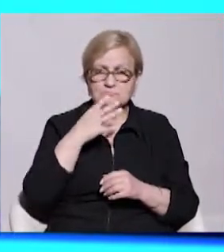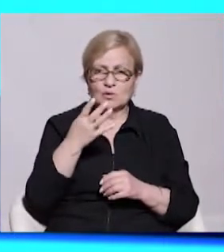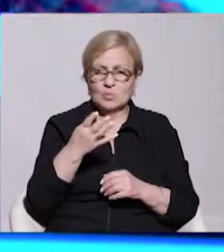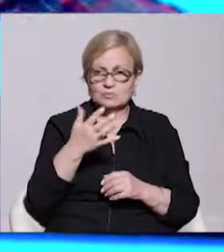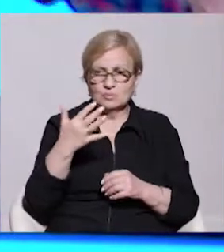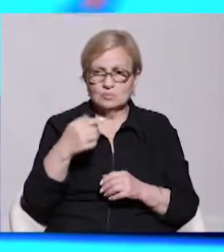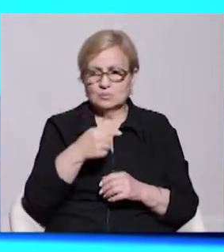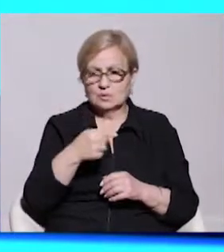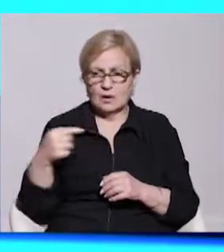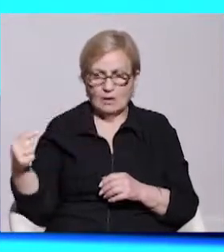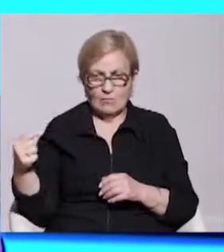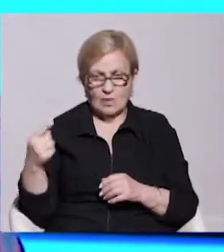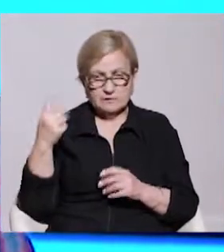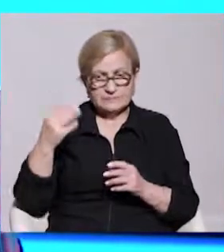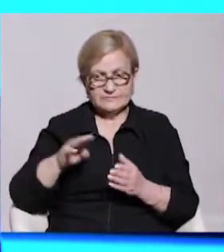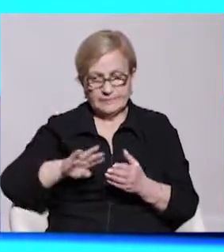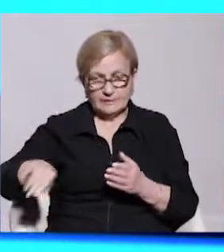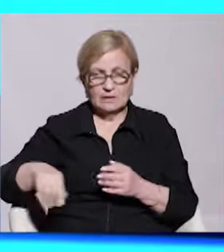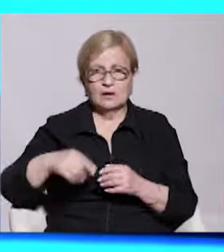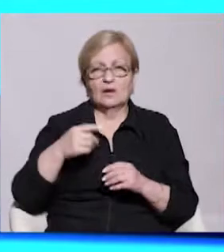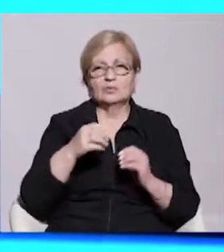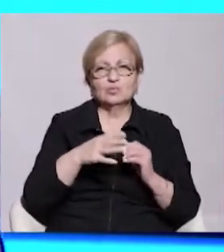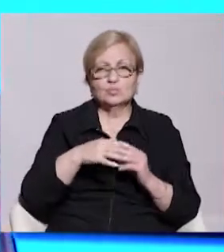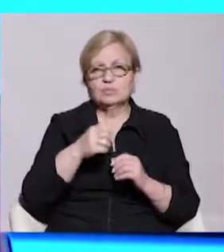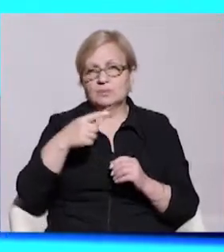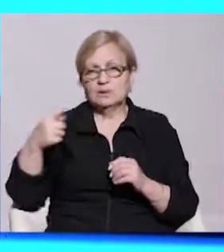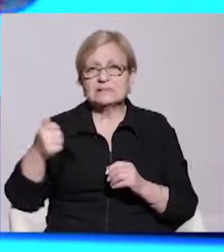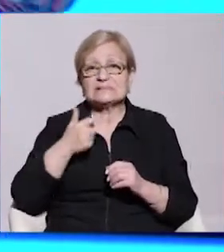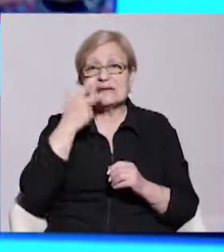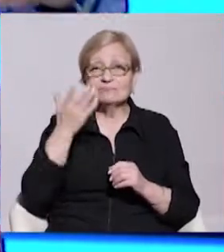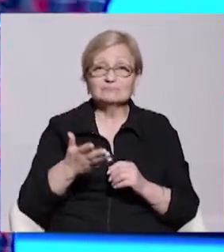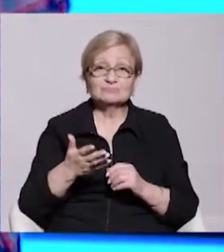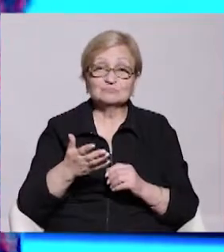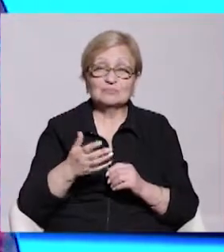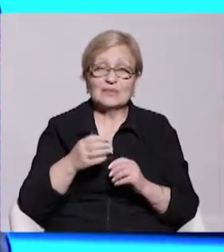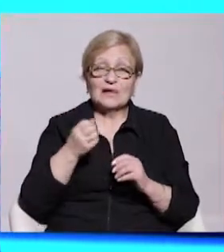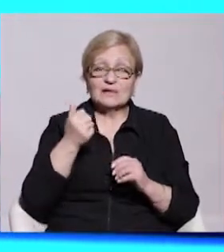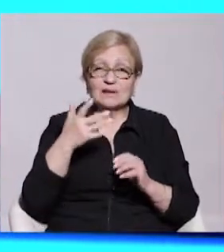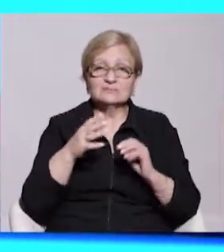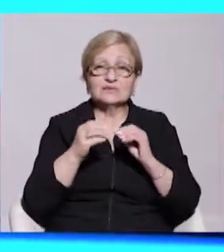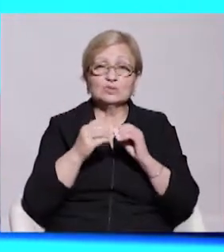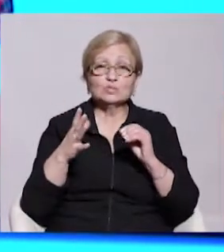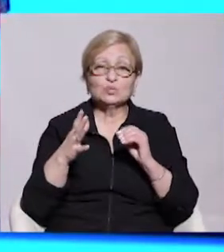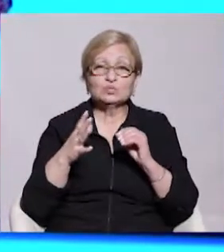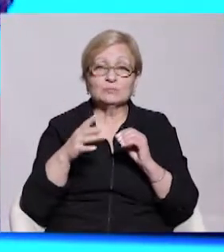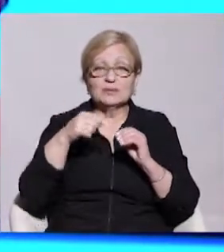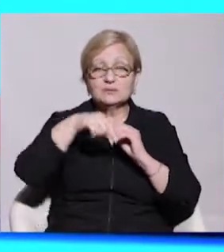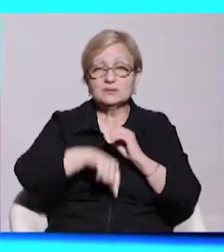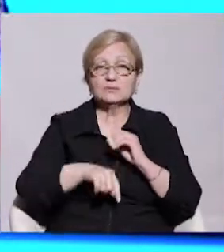45-ს გამოვაკლოთ 15, ეს ერთი დღე კიდევ გამოვაკლოთ 15. აი რამდენჯერაც, რამდენი 15-ით ჩაეტევა, ასე